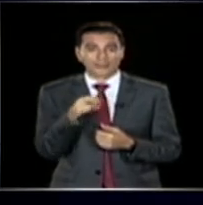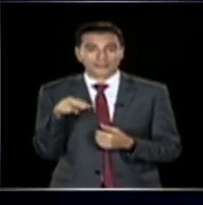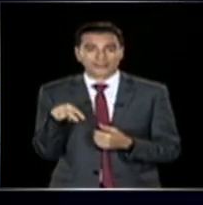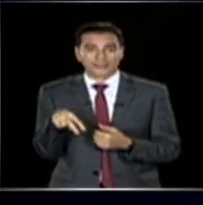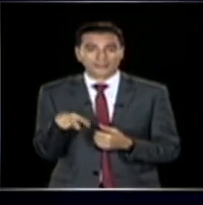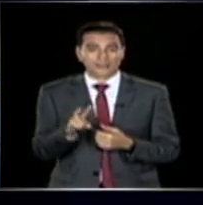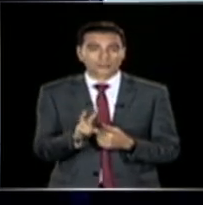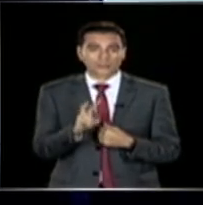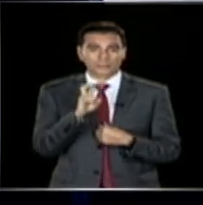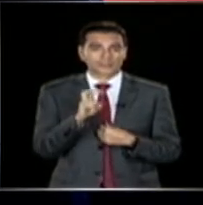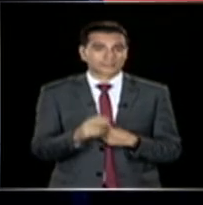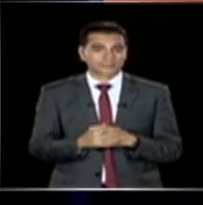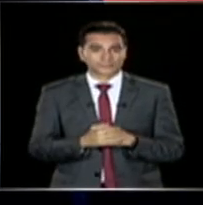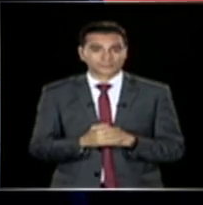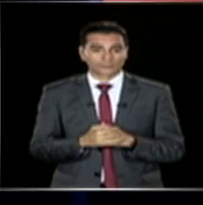يناير 1978.